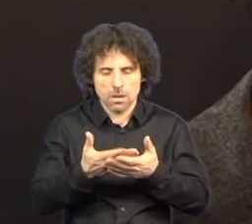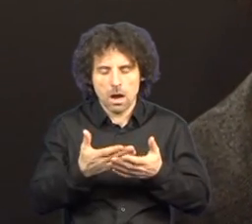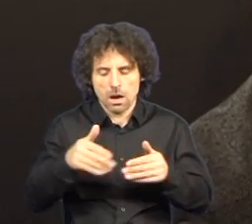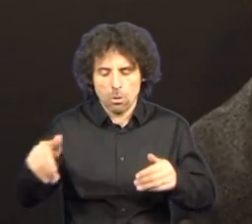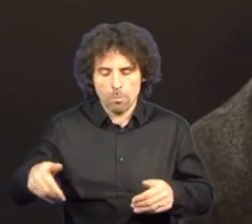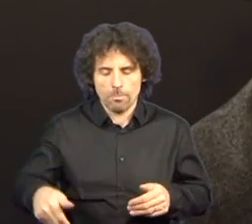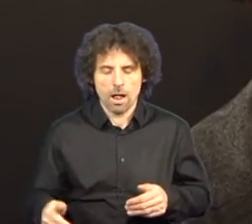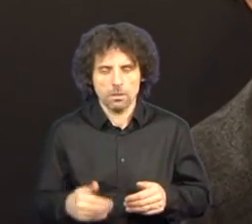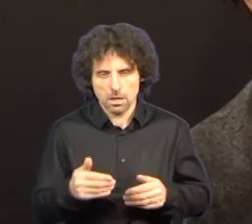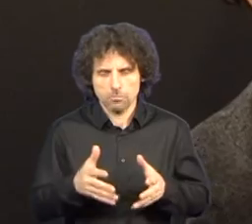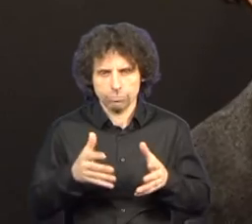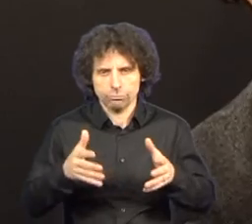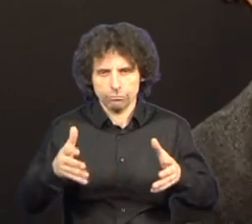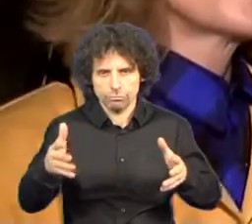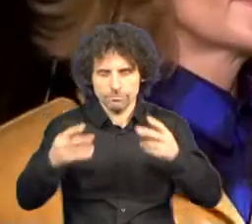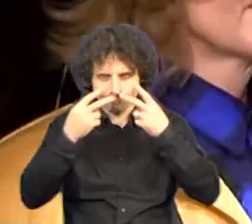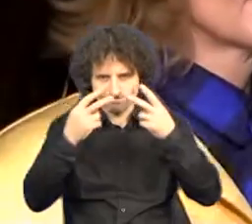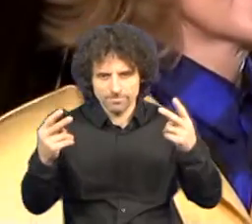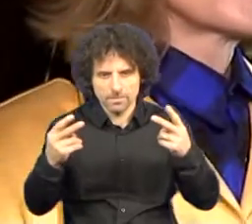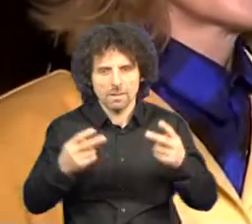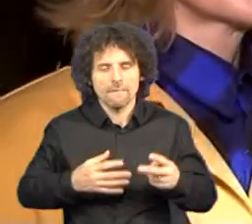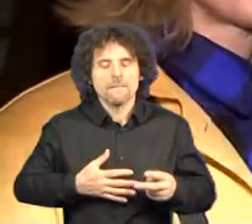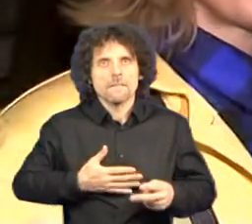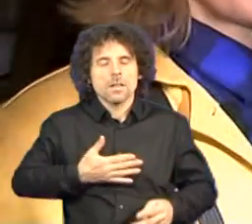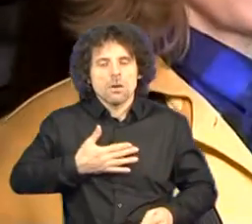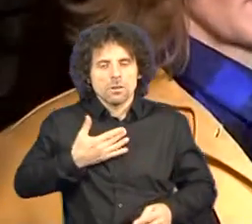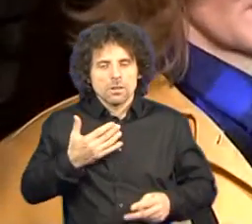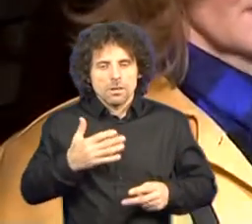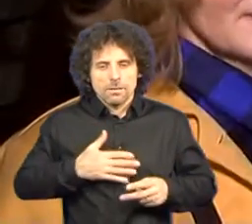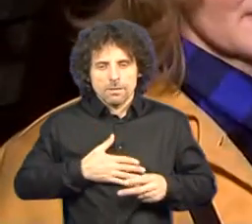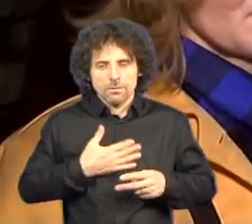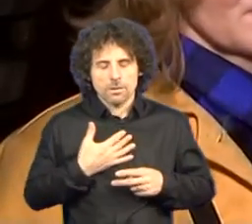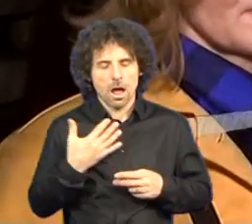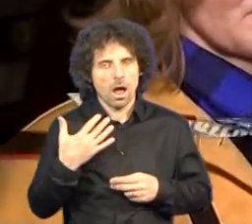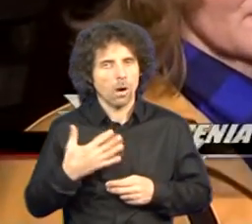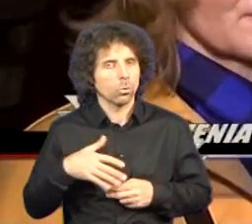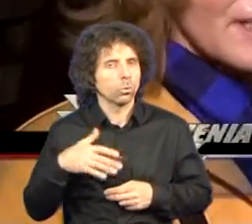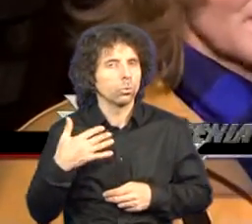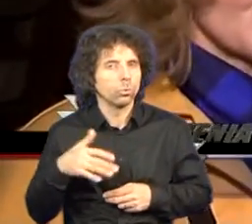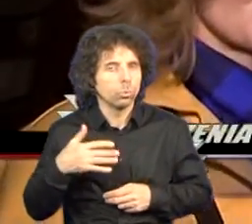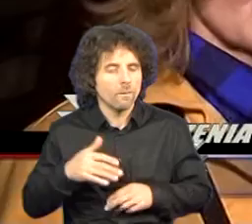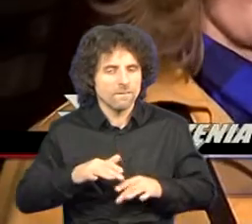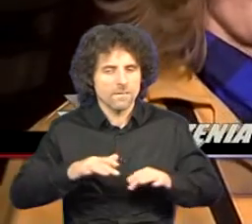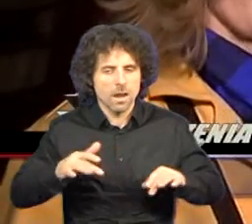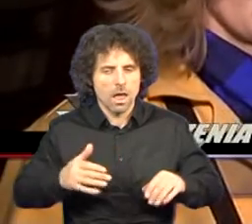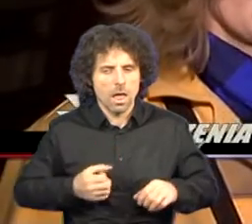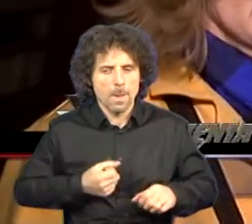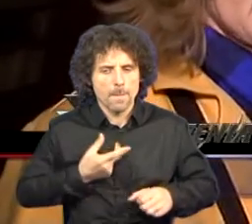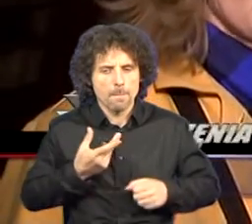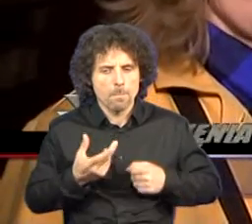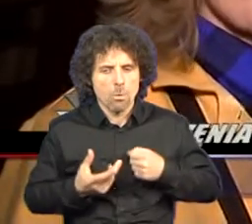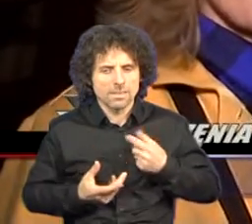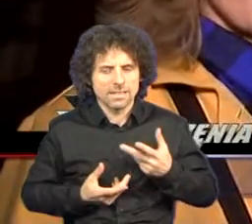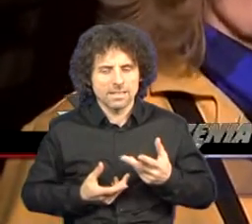przyczyni się do tego, że tych odwiedzających będzie jeszcze więcej. Jakie wrażenia się Państwu podobały? Wrażenia niesamowite, naprawdę wiele emocji się tutaj pojawia,